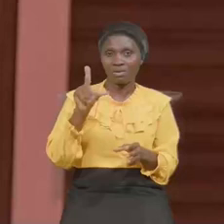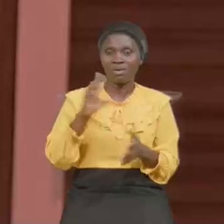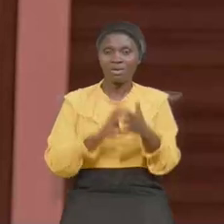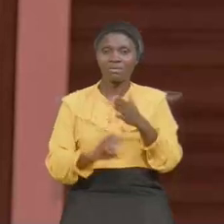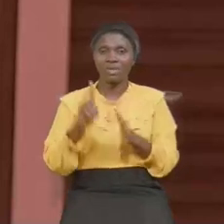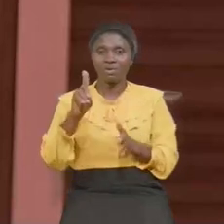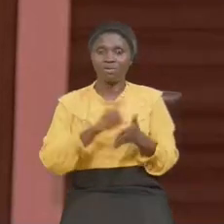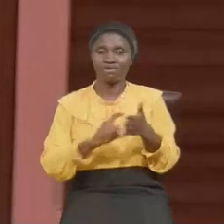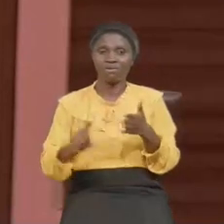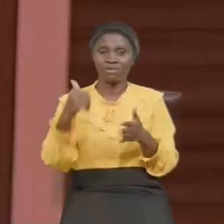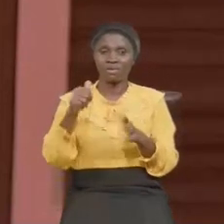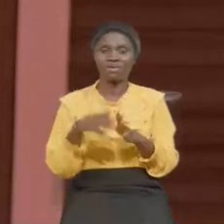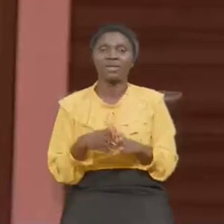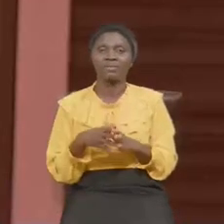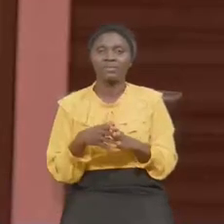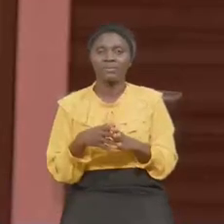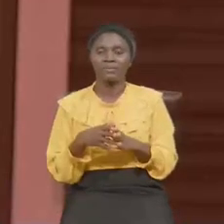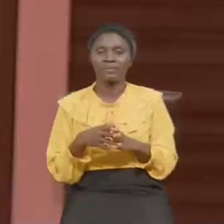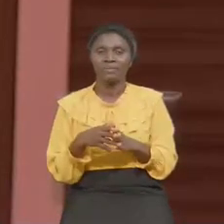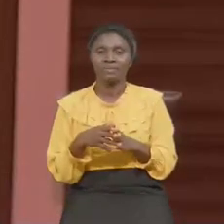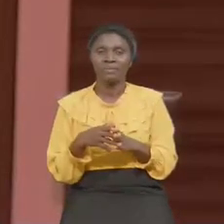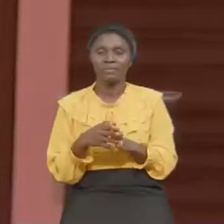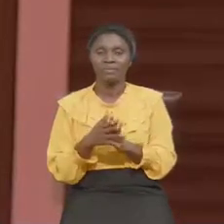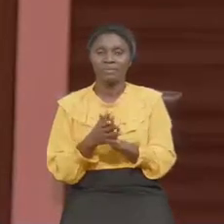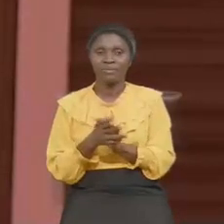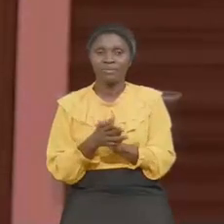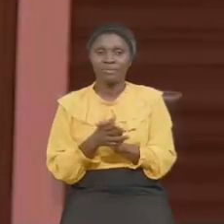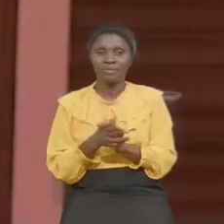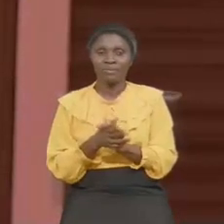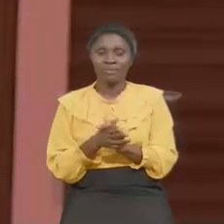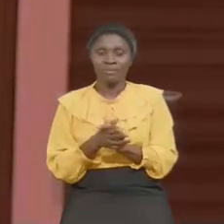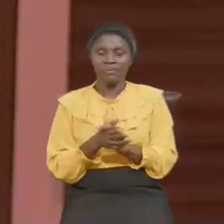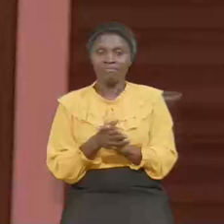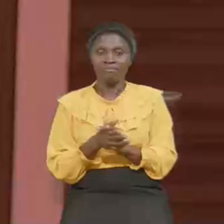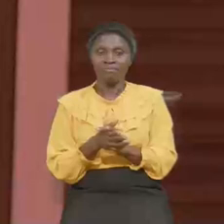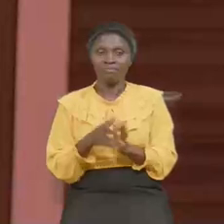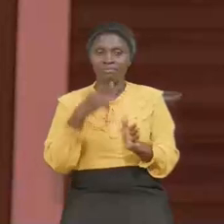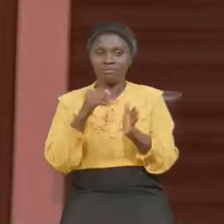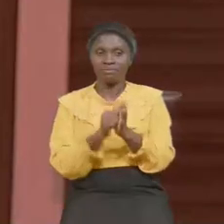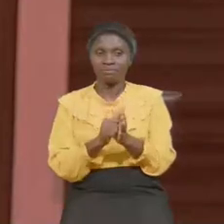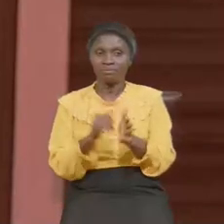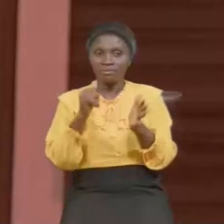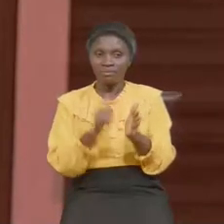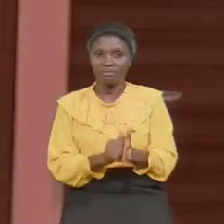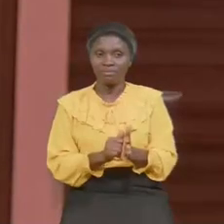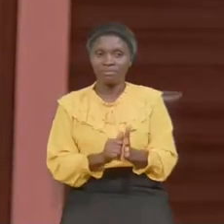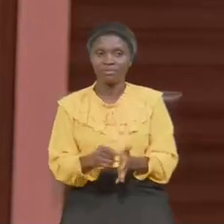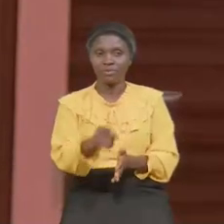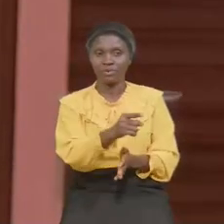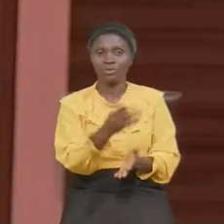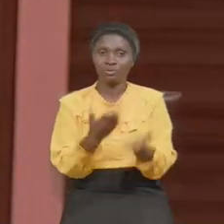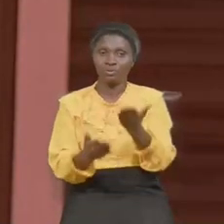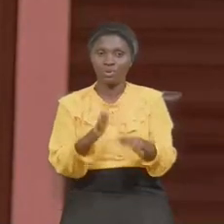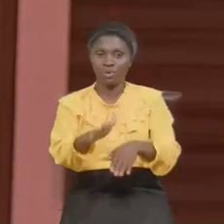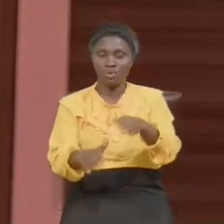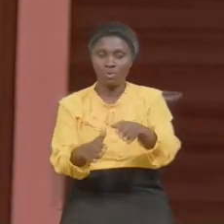10. Colossiens chapitre 1, verset 10. Pour marcher d'une manière digne